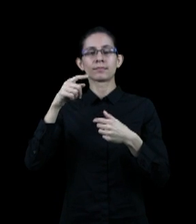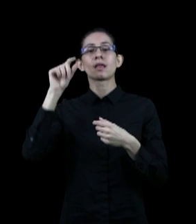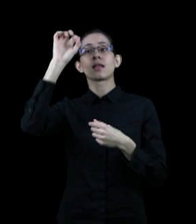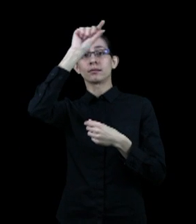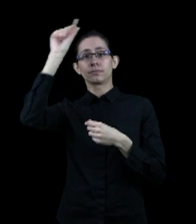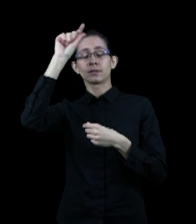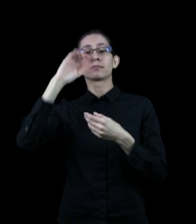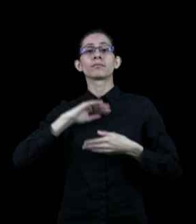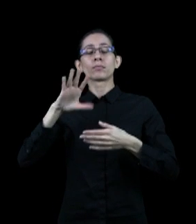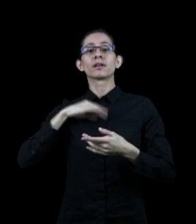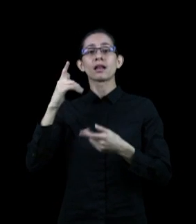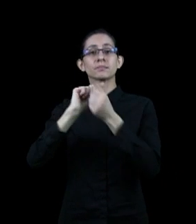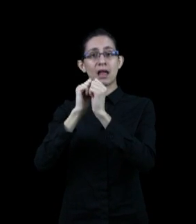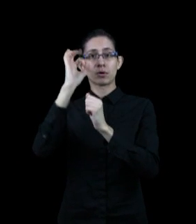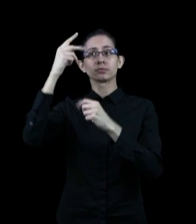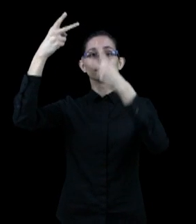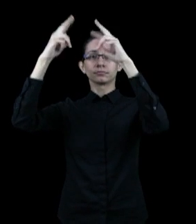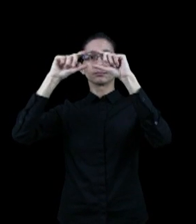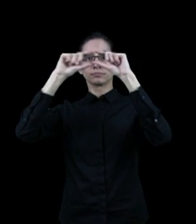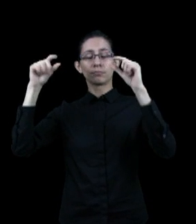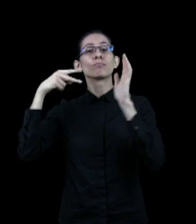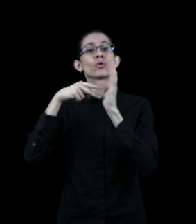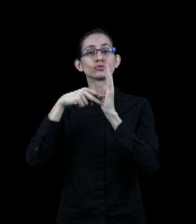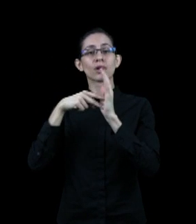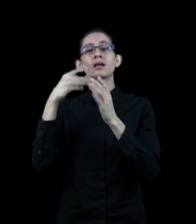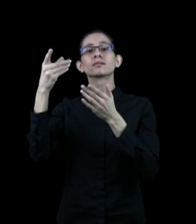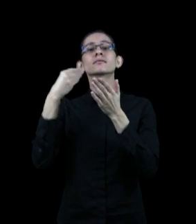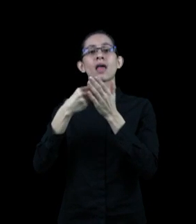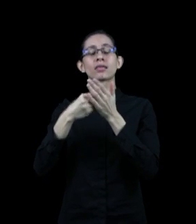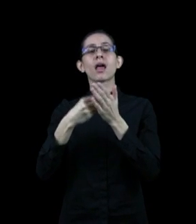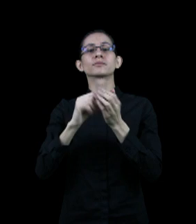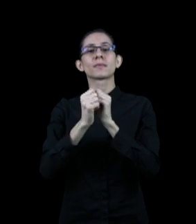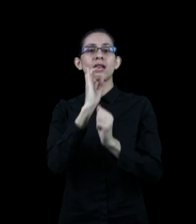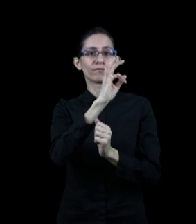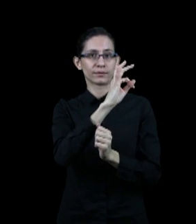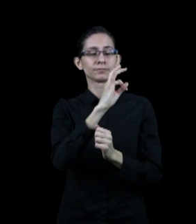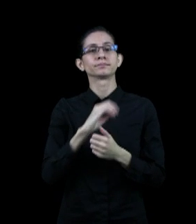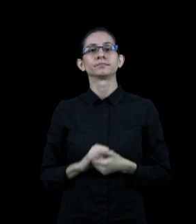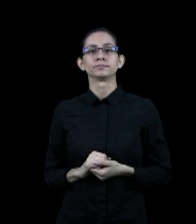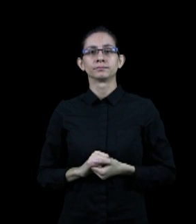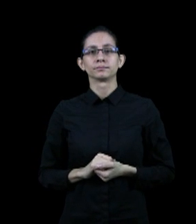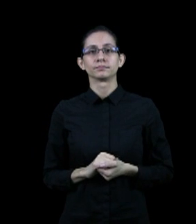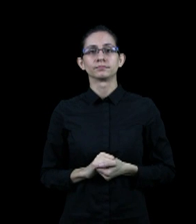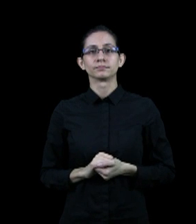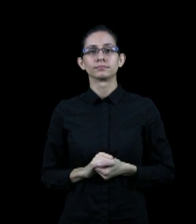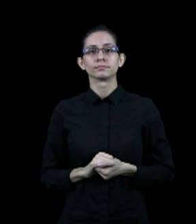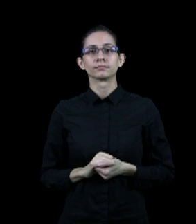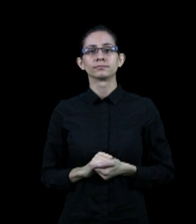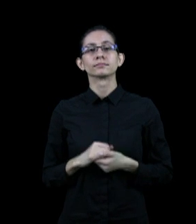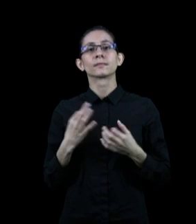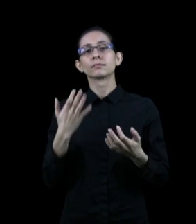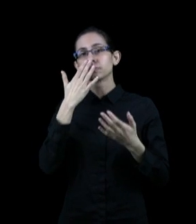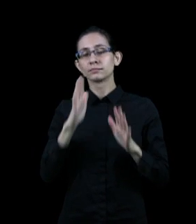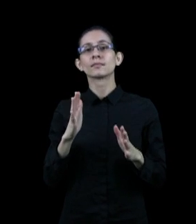wielkości podaży dzielona przez procentową zmianę ceny.